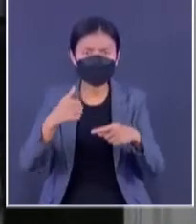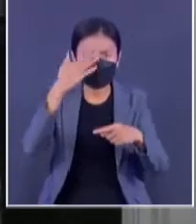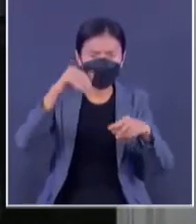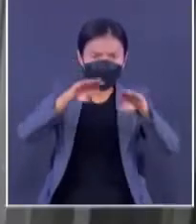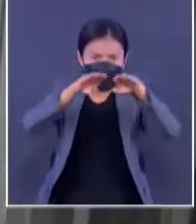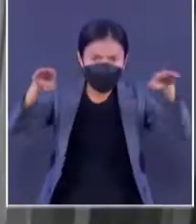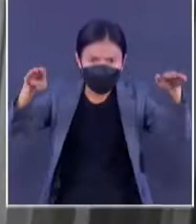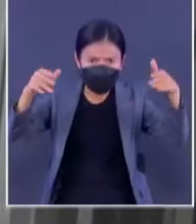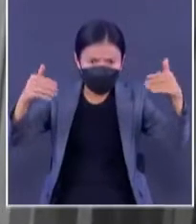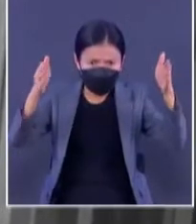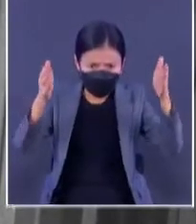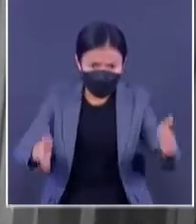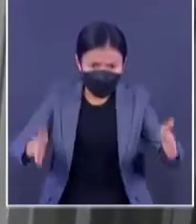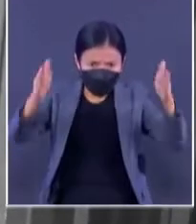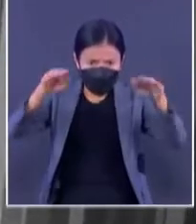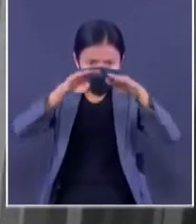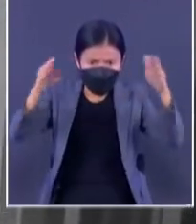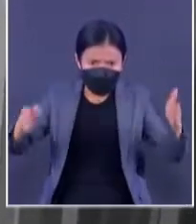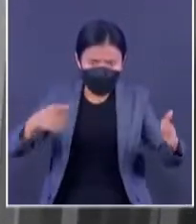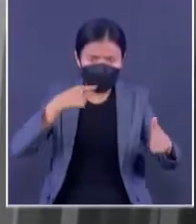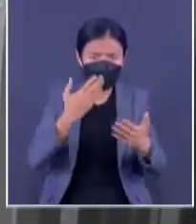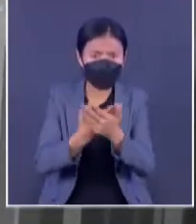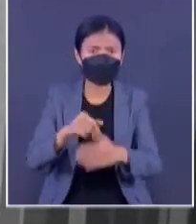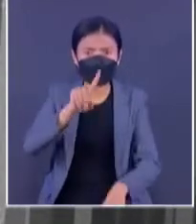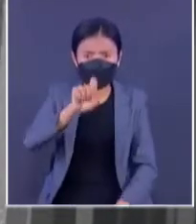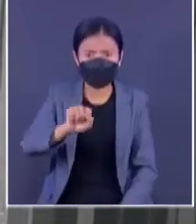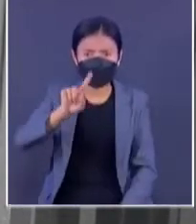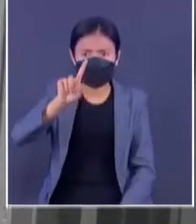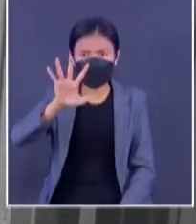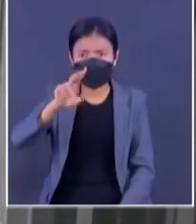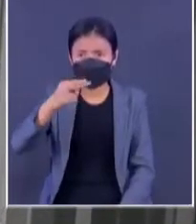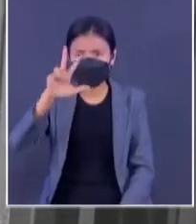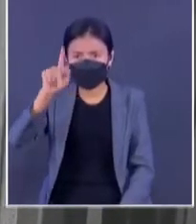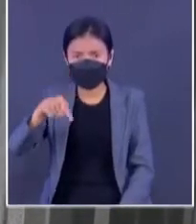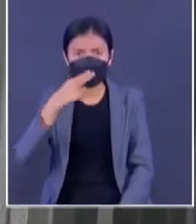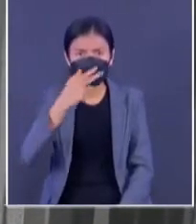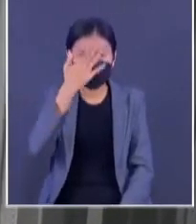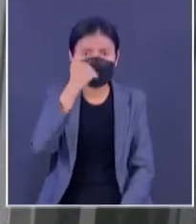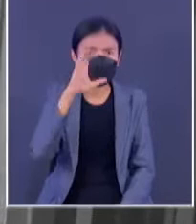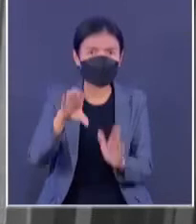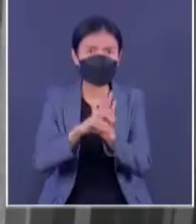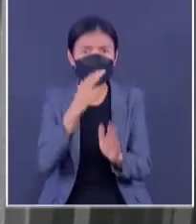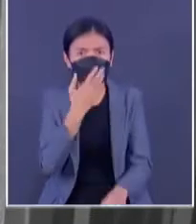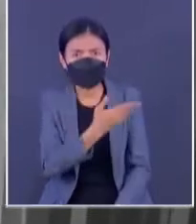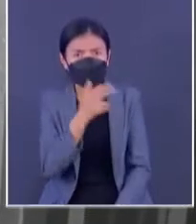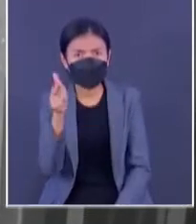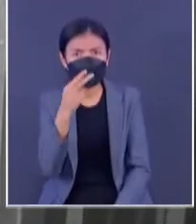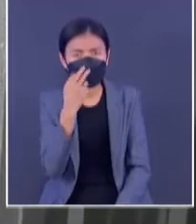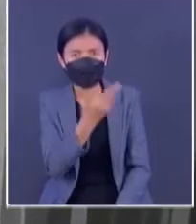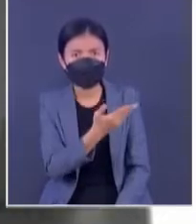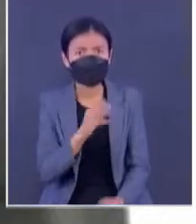ต่มีการตั้งงบประมาณสร้างถึง 155,000 บาทจากภาพที่เห็นนะครับงบประม